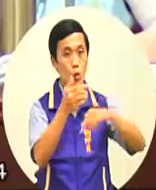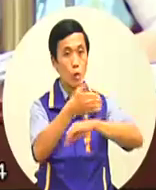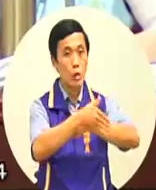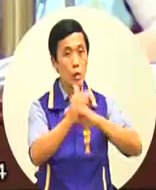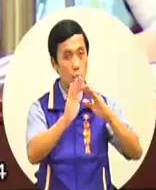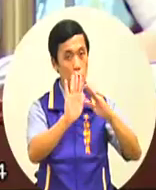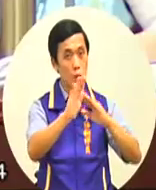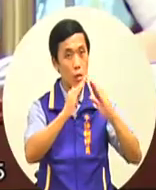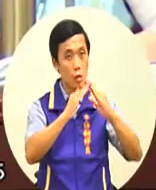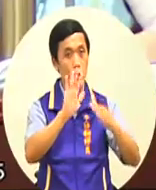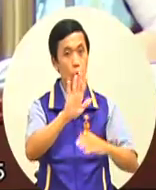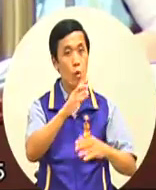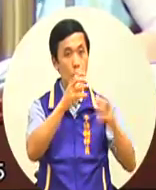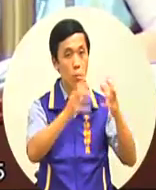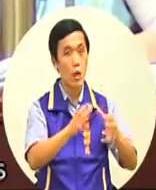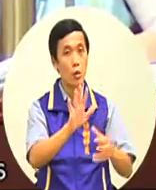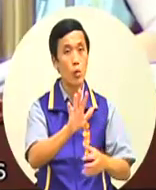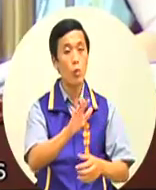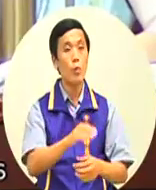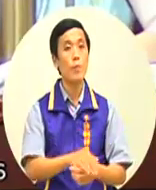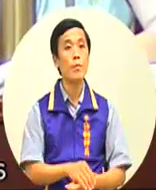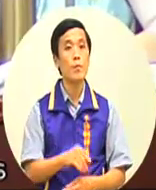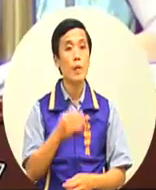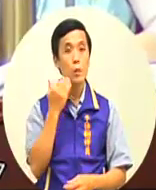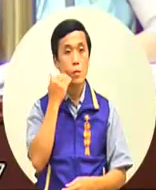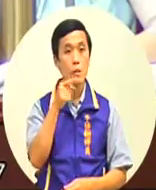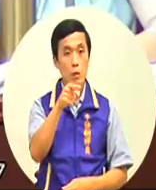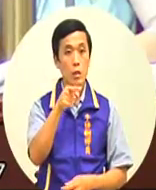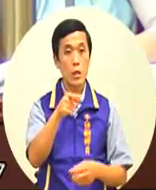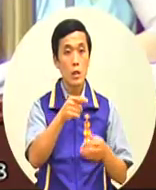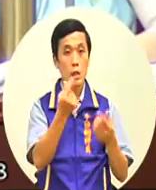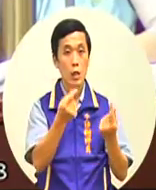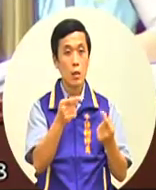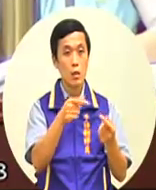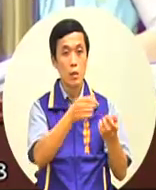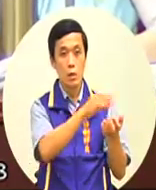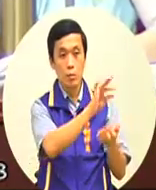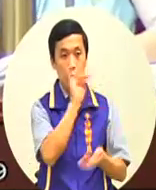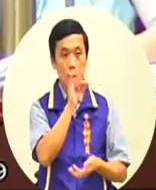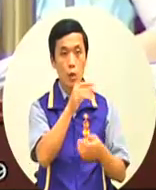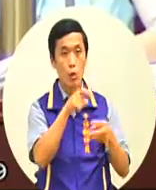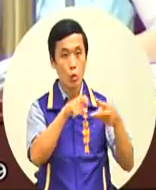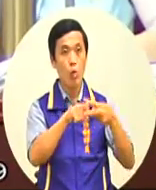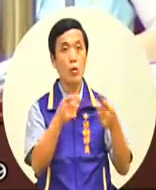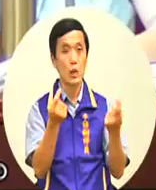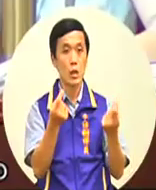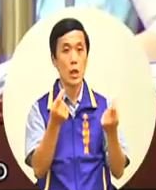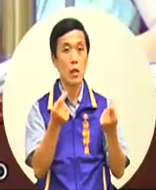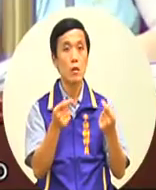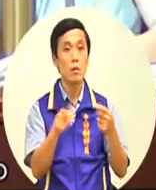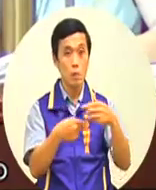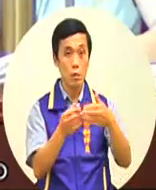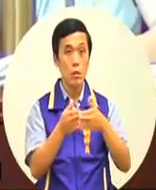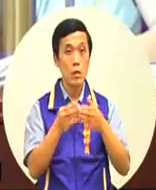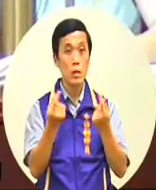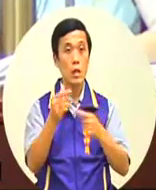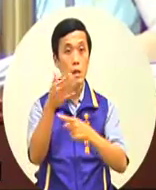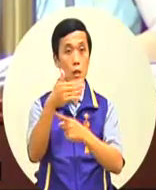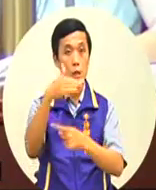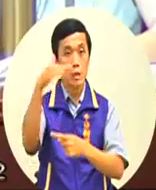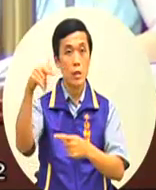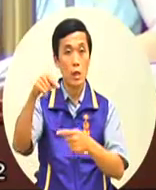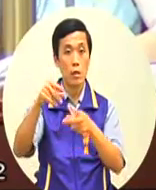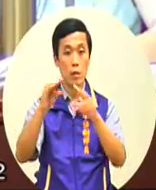农事服务 团。局长，我讲你听啦，你若搁用安尼讲啦，首先也是一样啦。你若刚刚的干基山地区才请到